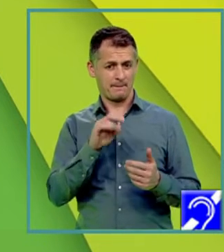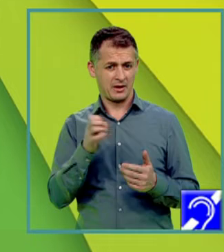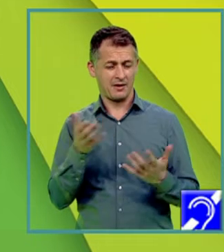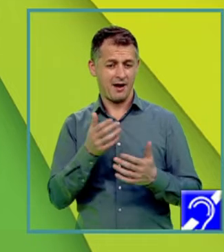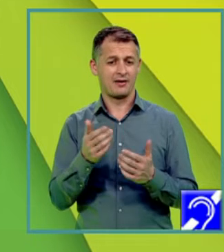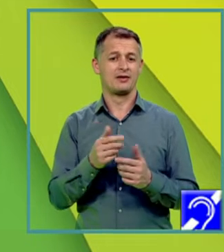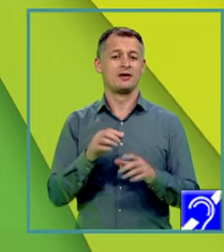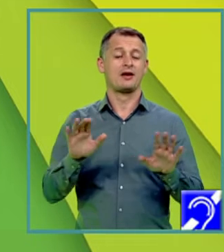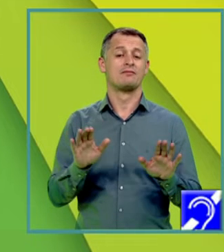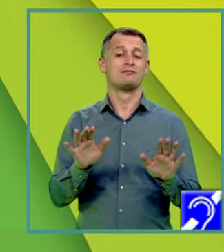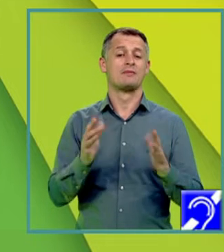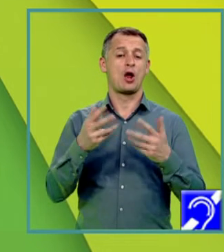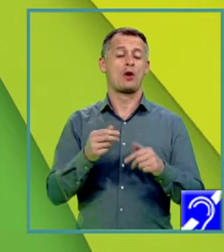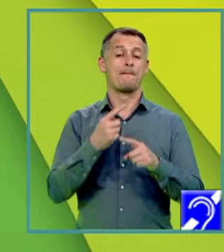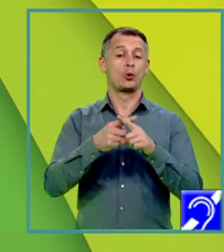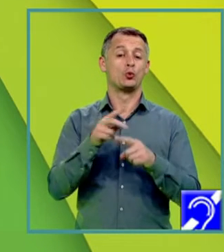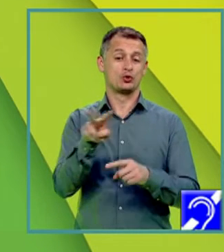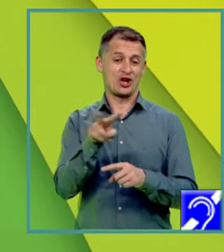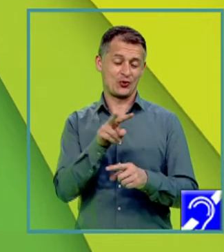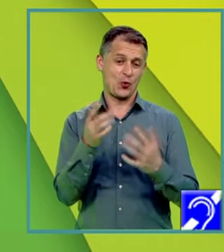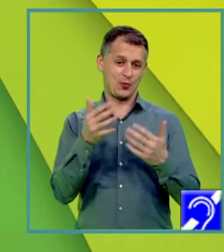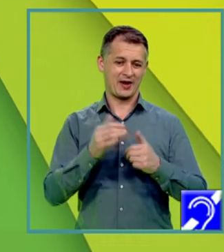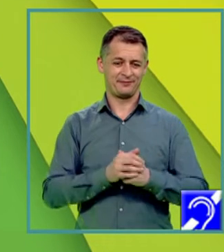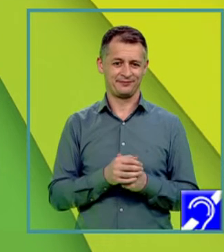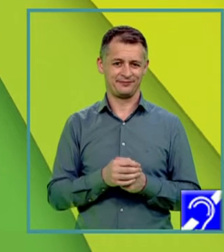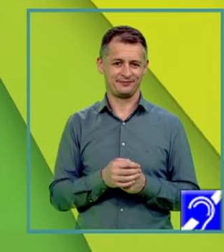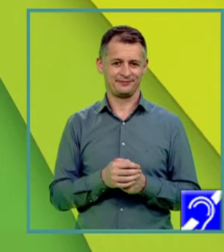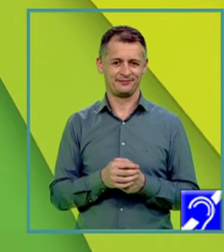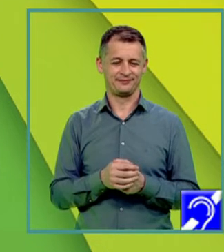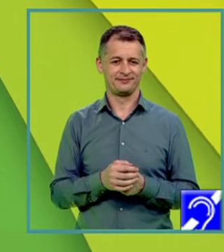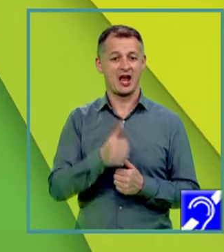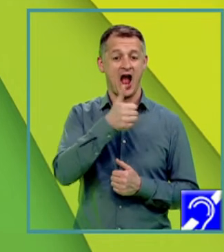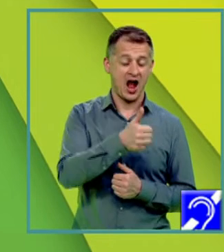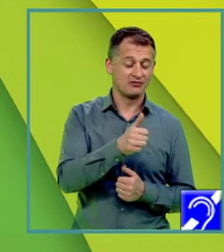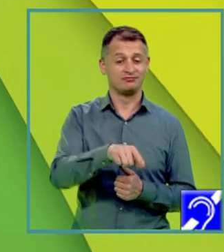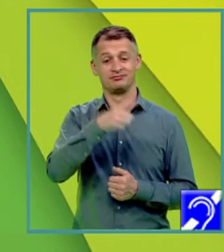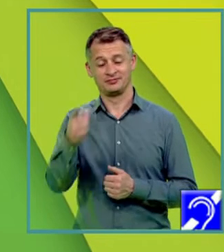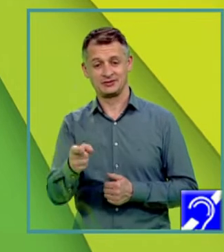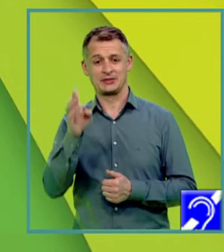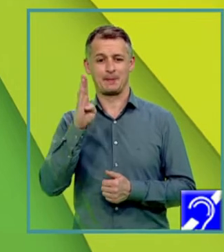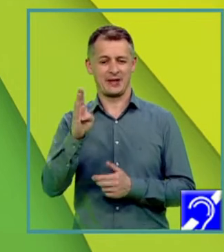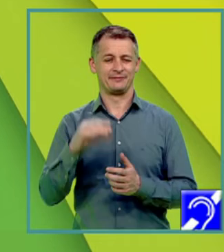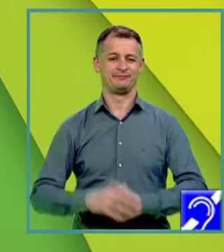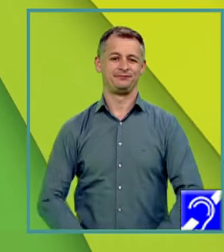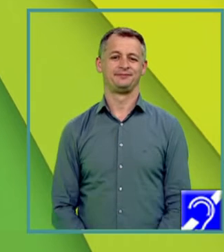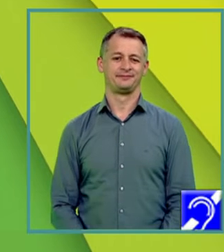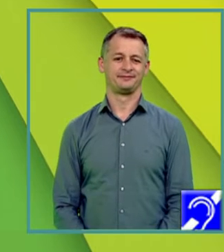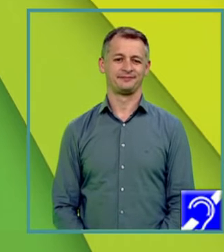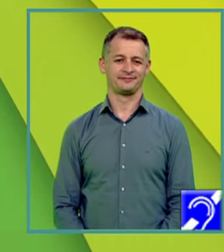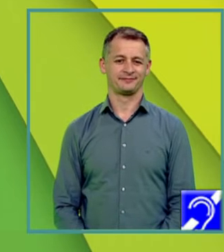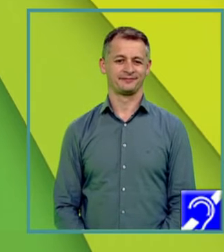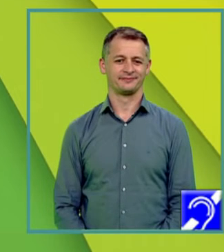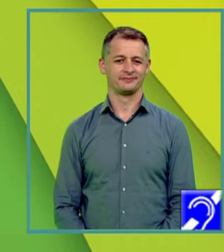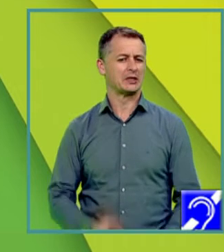la început produsul celor două valori corespunzătoare variabilei a respectiv corespunzătoare variabilei b